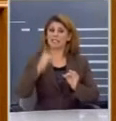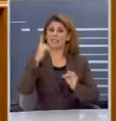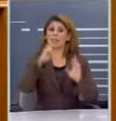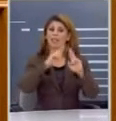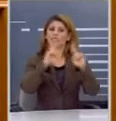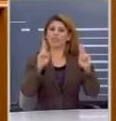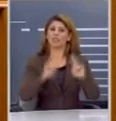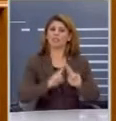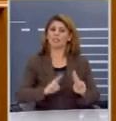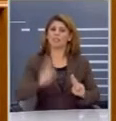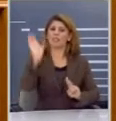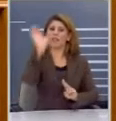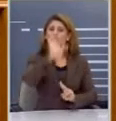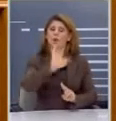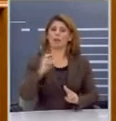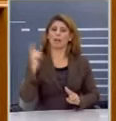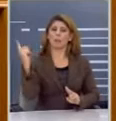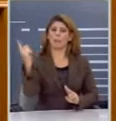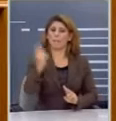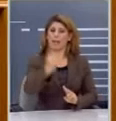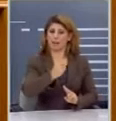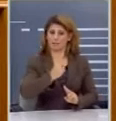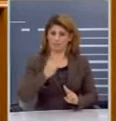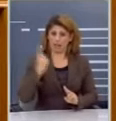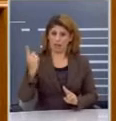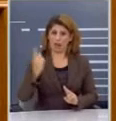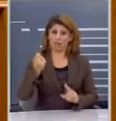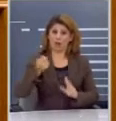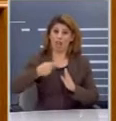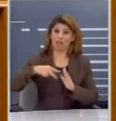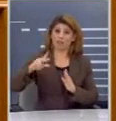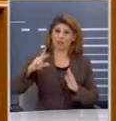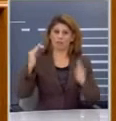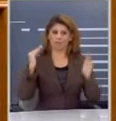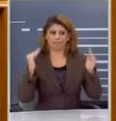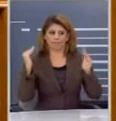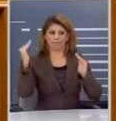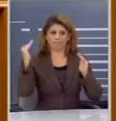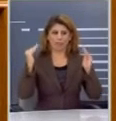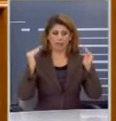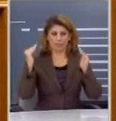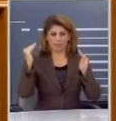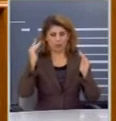και ευρωπαϊκό περιβάλλον αυξανόμενης αβεβαιότητας.